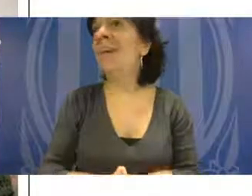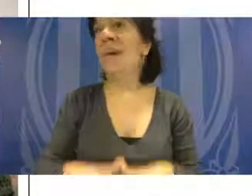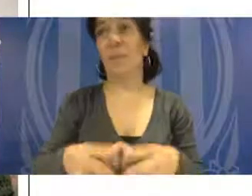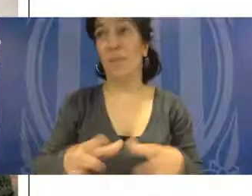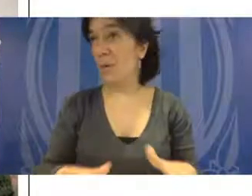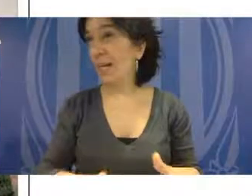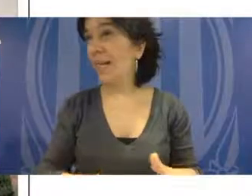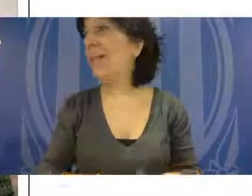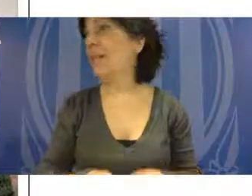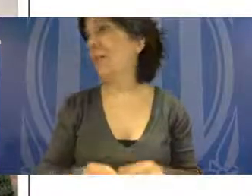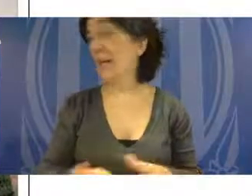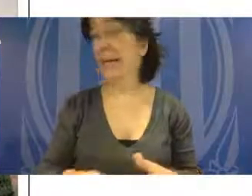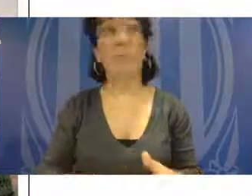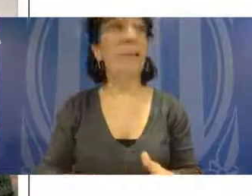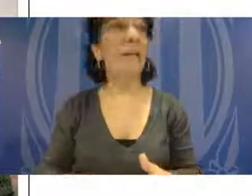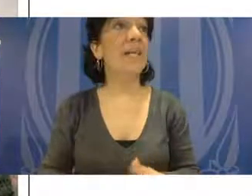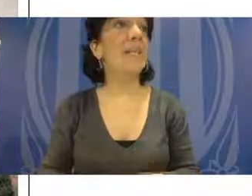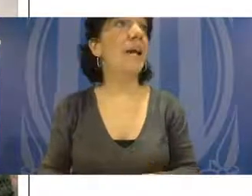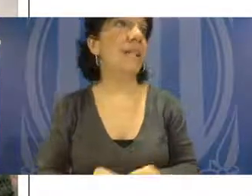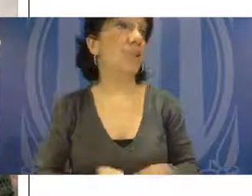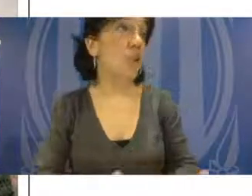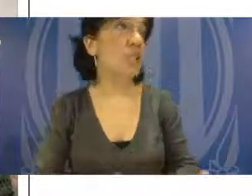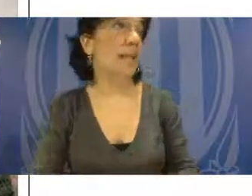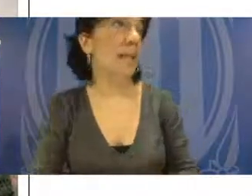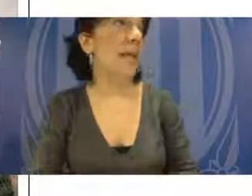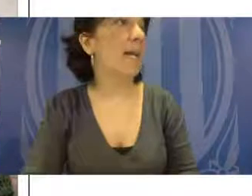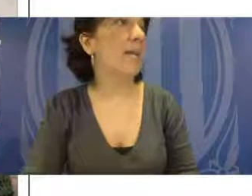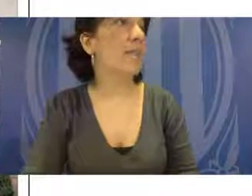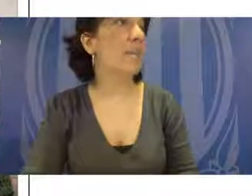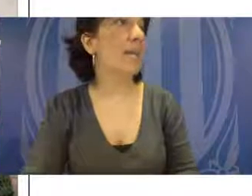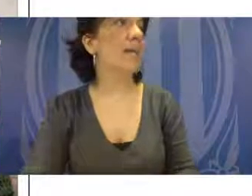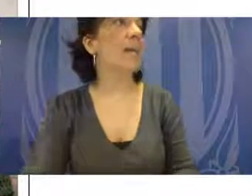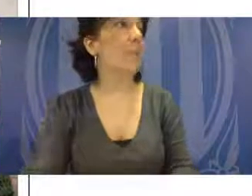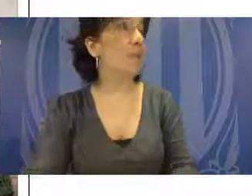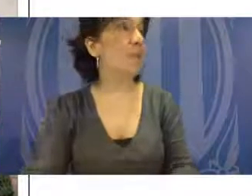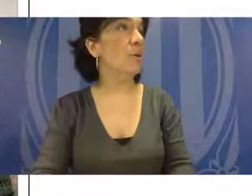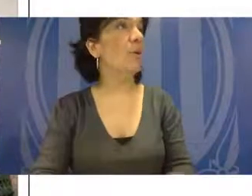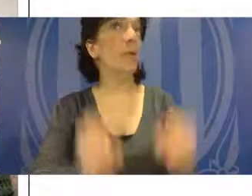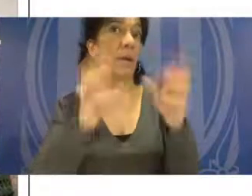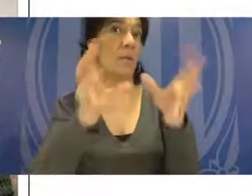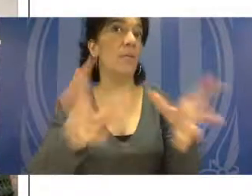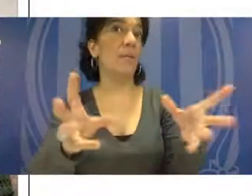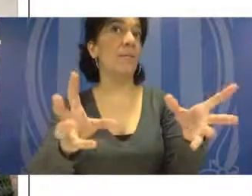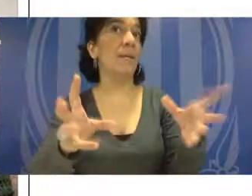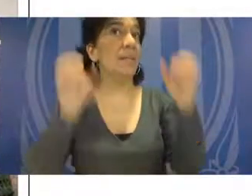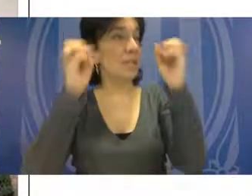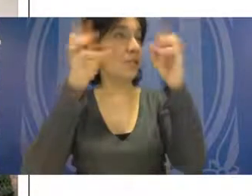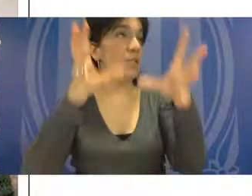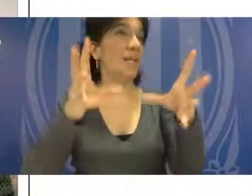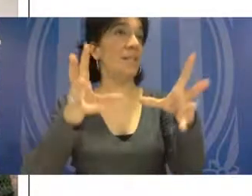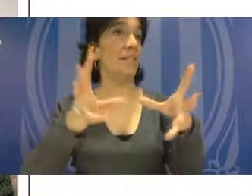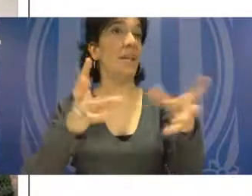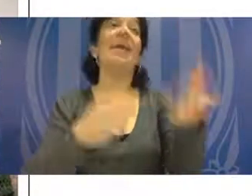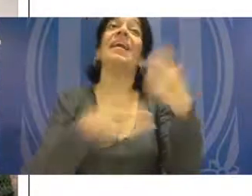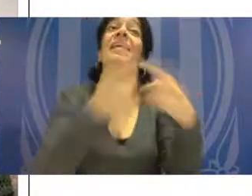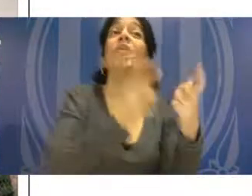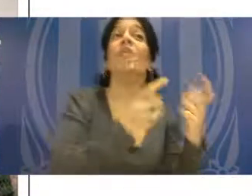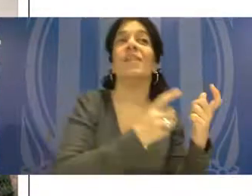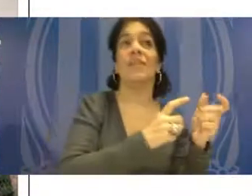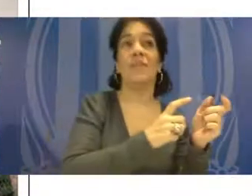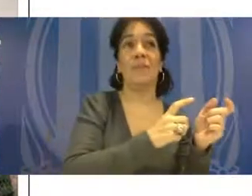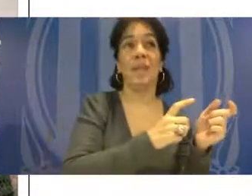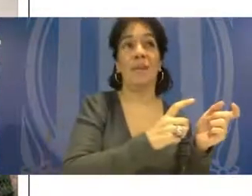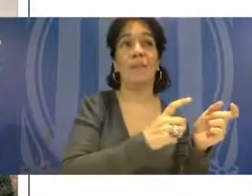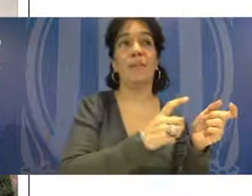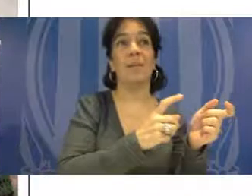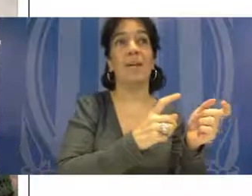hem desconnectat, hem carregat piles, ens costa arrencar la setmana, què millor que una bona imatge que ens suggereixi, que ens recordi